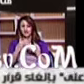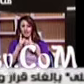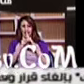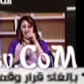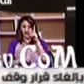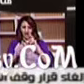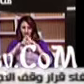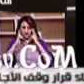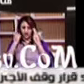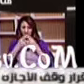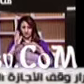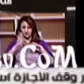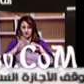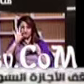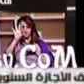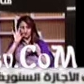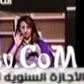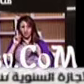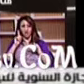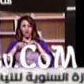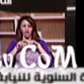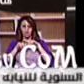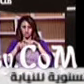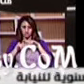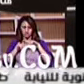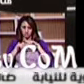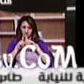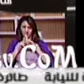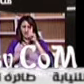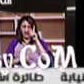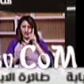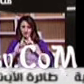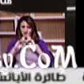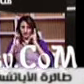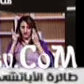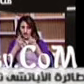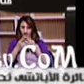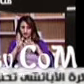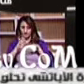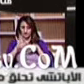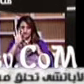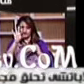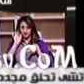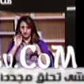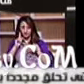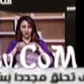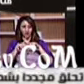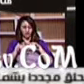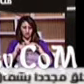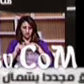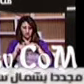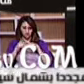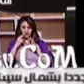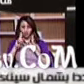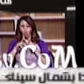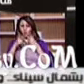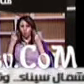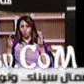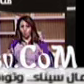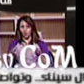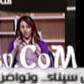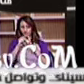الدستور في الوقت الذي ينبغي او يجب على الم الحاكم ان تلتزم بالقانون مش بالدستور وغس لا بالقانون فضلا